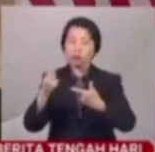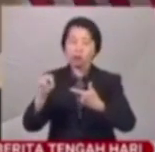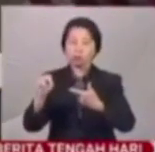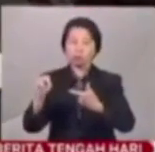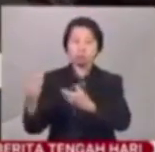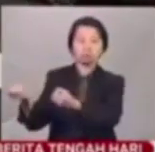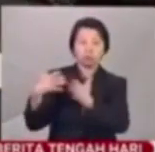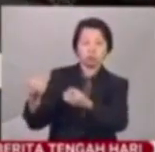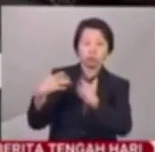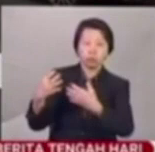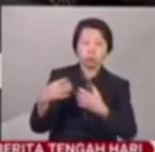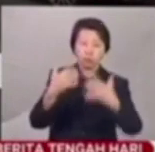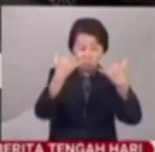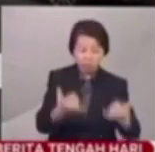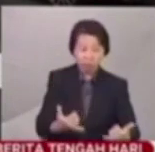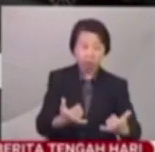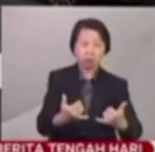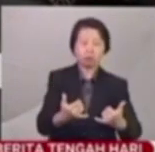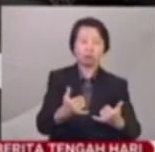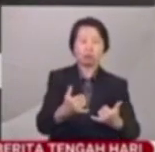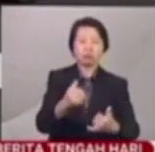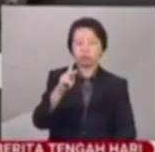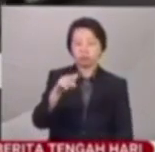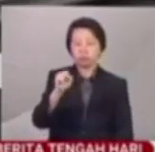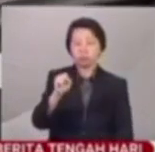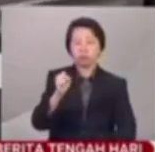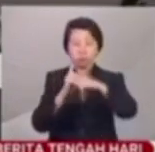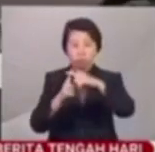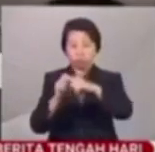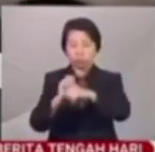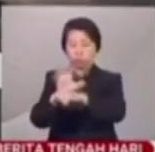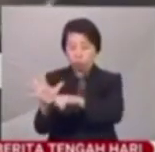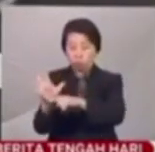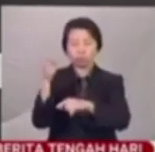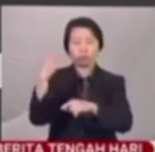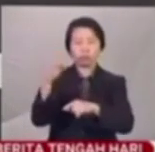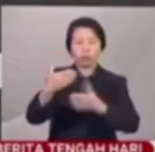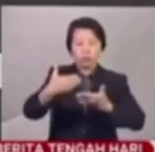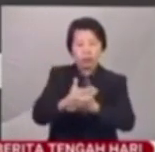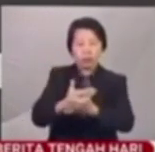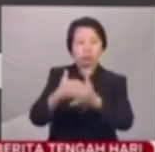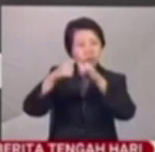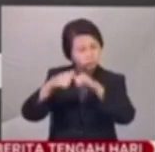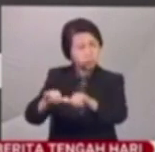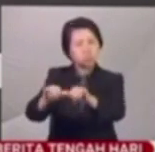semasa ini menunjukkan kes-kes positif COVID-19 yang baru masih